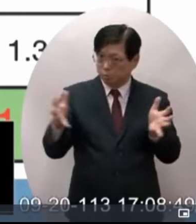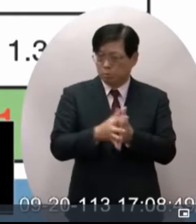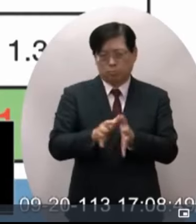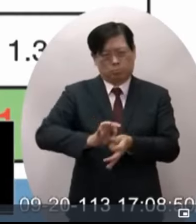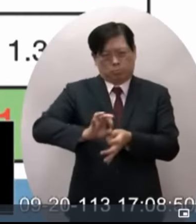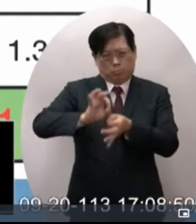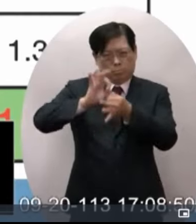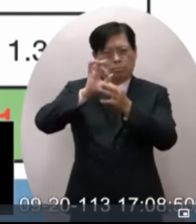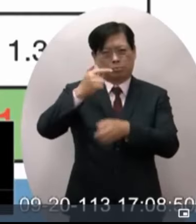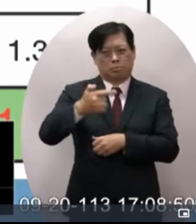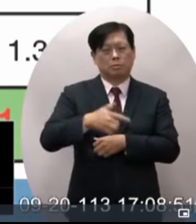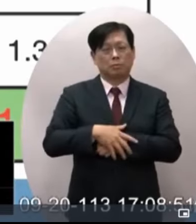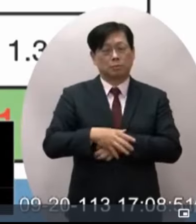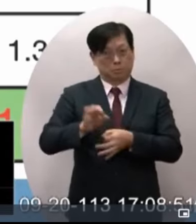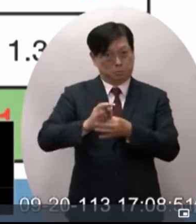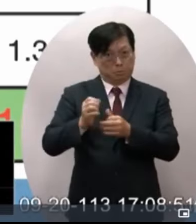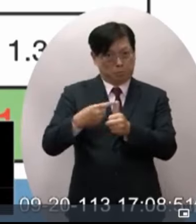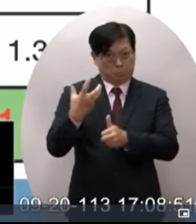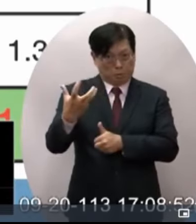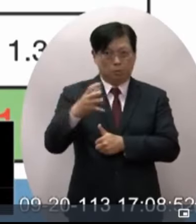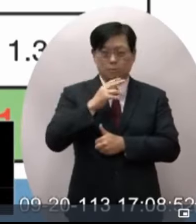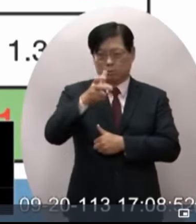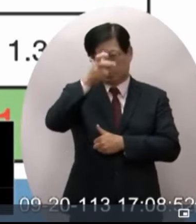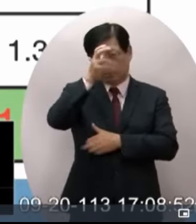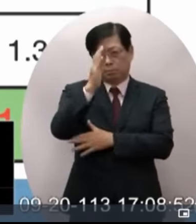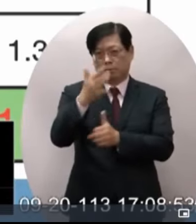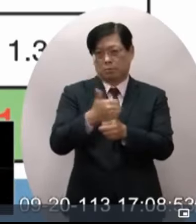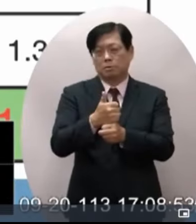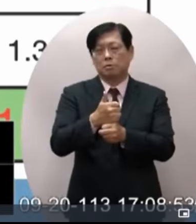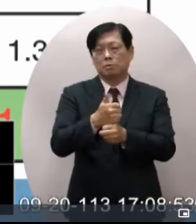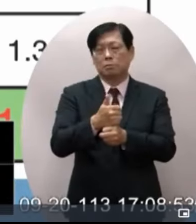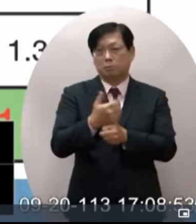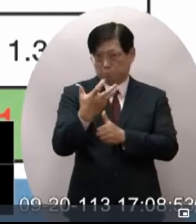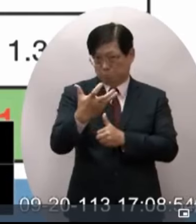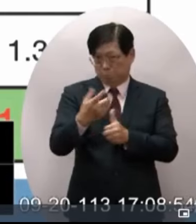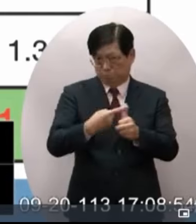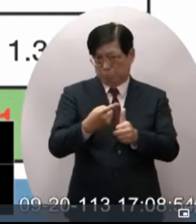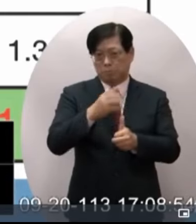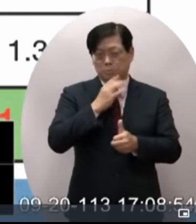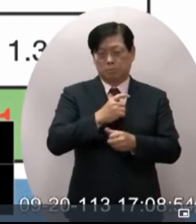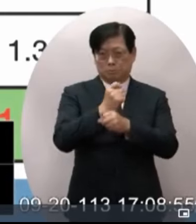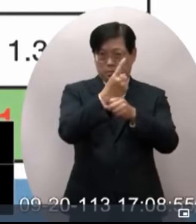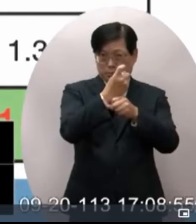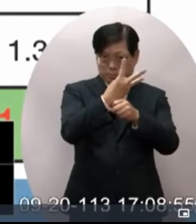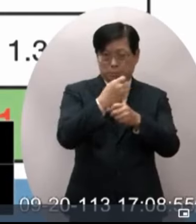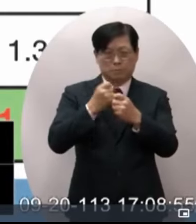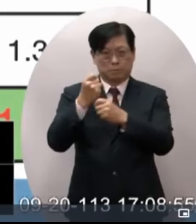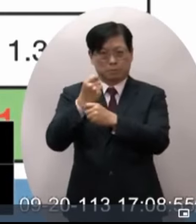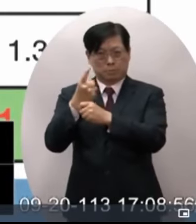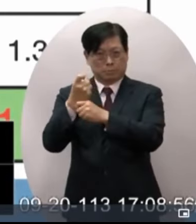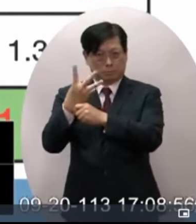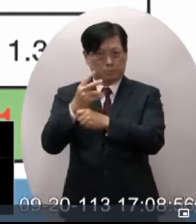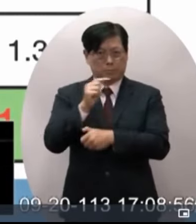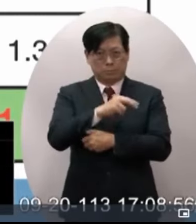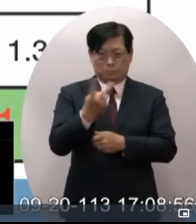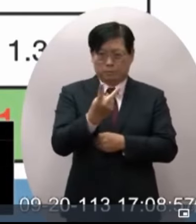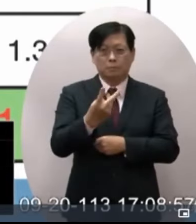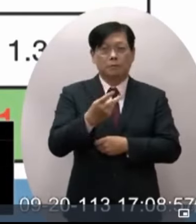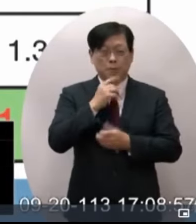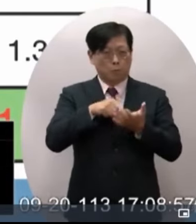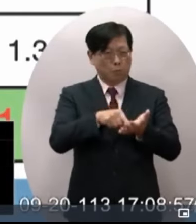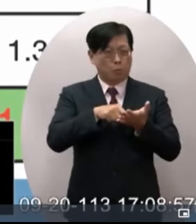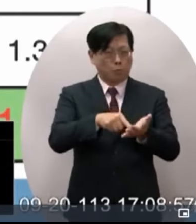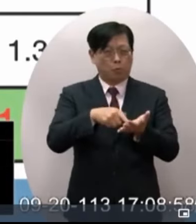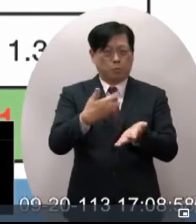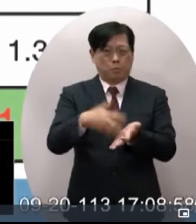的增加，增加最多的就是警政署，增加最多就是113跟114年。你编列这